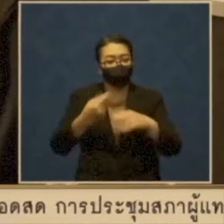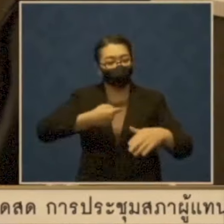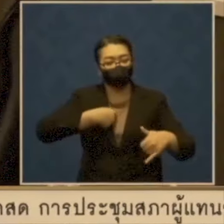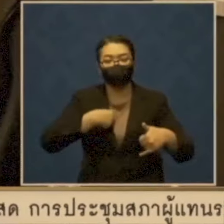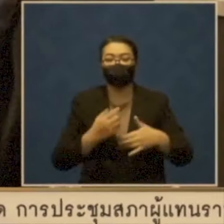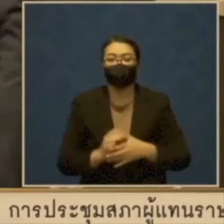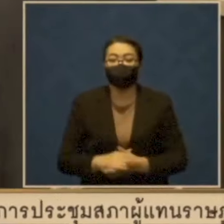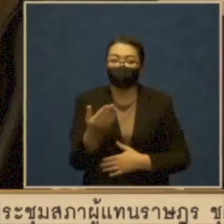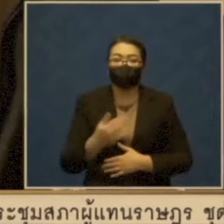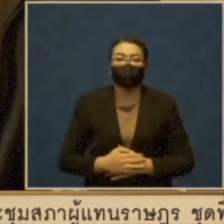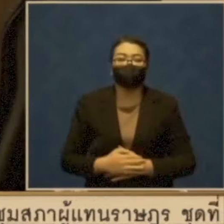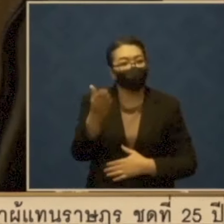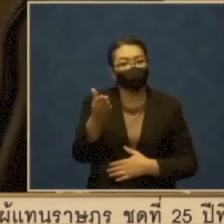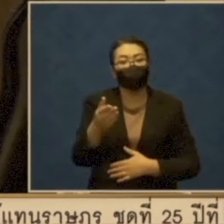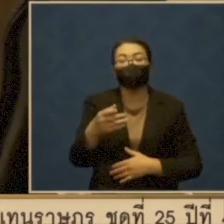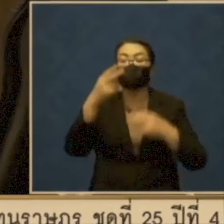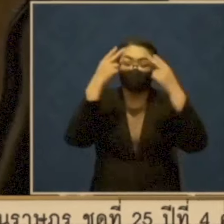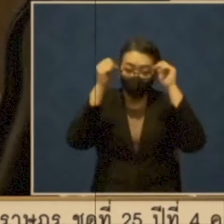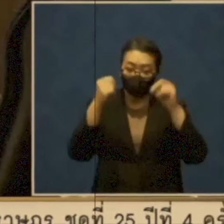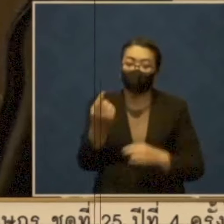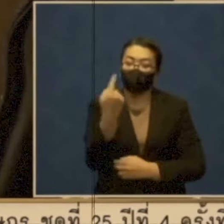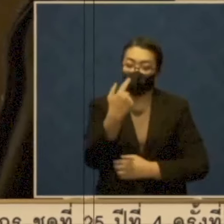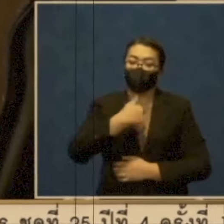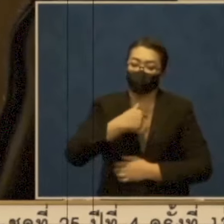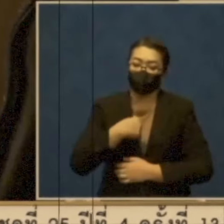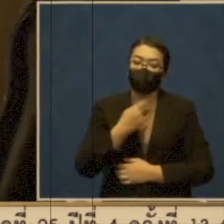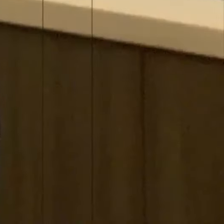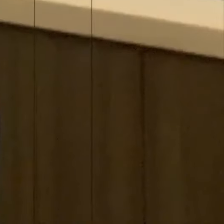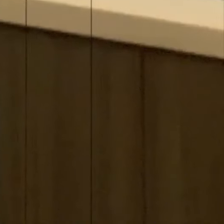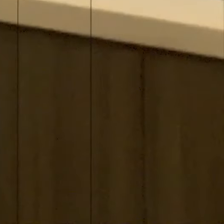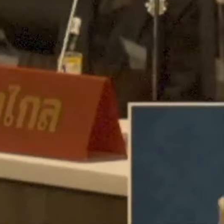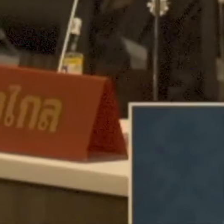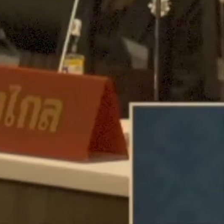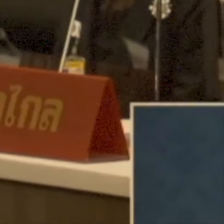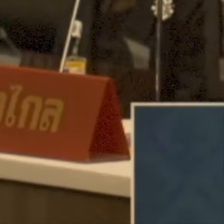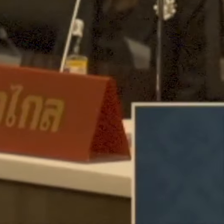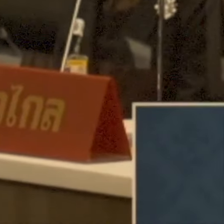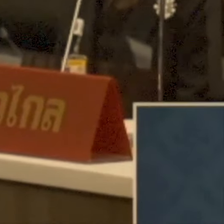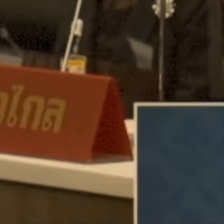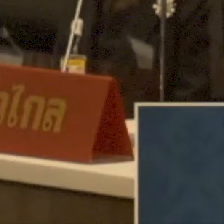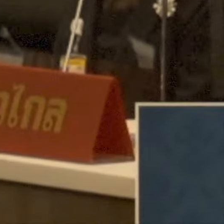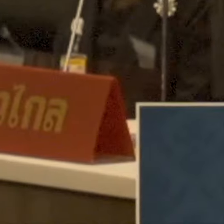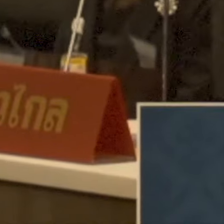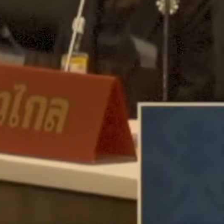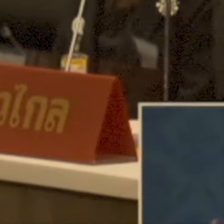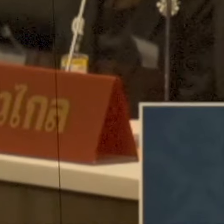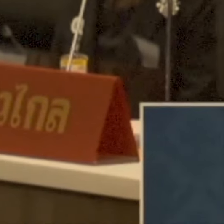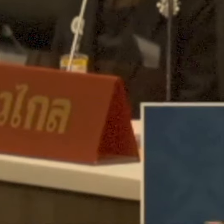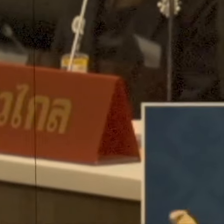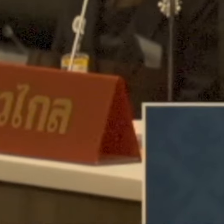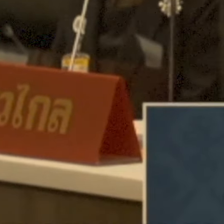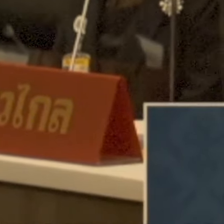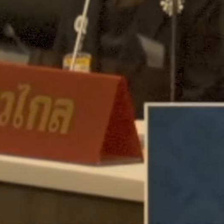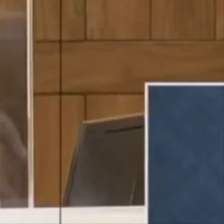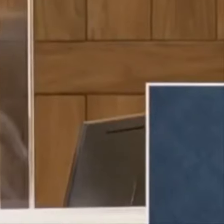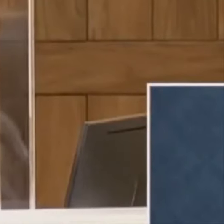ติ เมื่อสักครู่นี้นะคะท่านนายกได้กล่าวถึงดิฉันว่าดิฉันก้าวล่วงสถาบันตรงไหนมาตรา112เป็นมาตราร้ายแรงนะท่านเที่ยวมาป้ายให้ใ